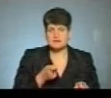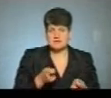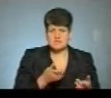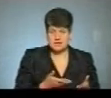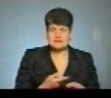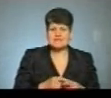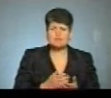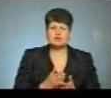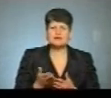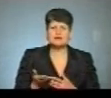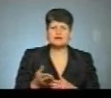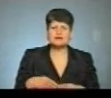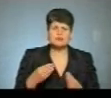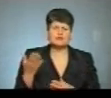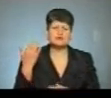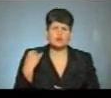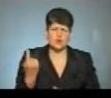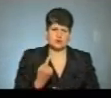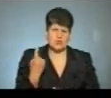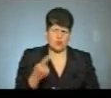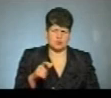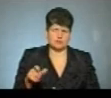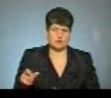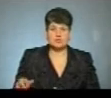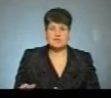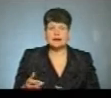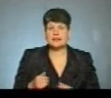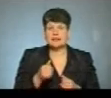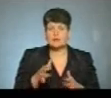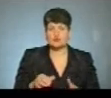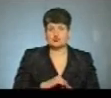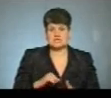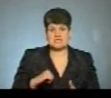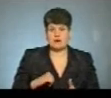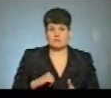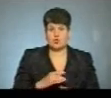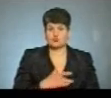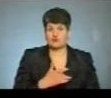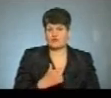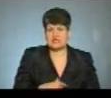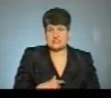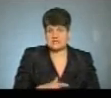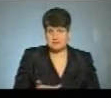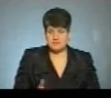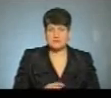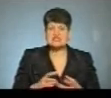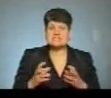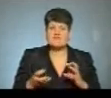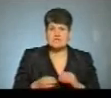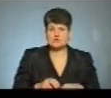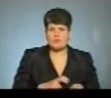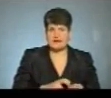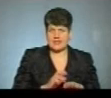адміністрації, ці послуги надають давно одиноким громадянам, які не здатні до самообслуговування за висновком лікарів. Зараз